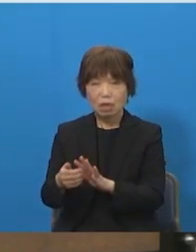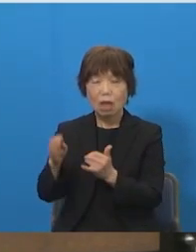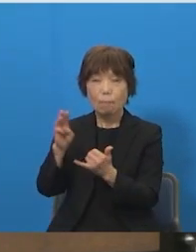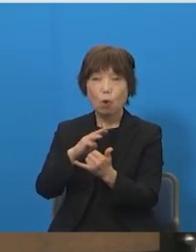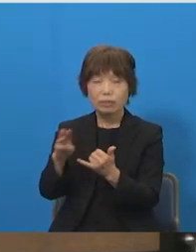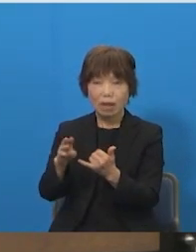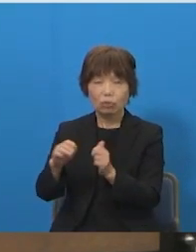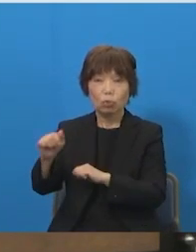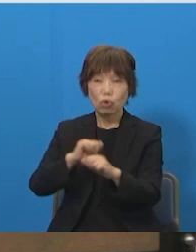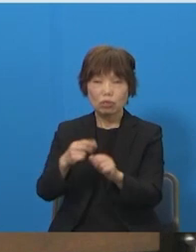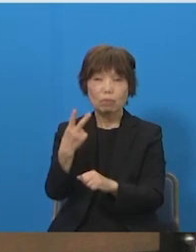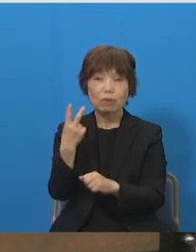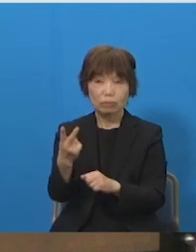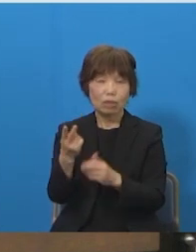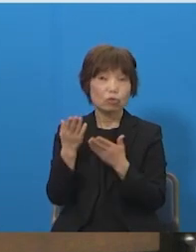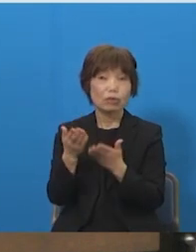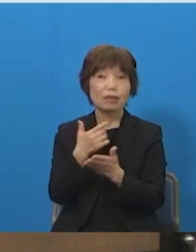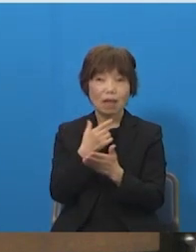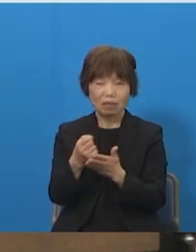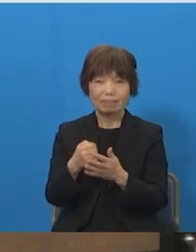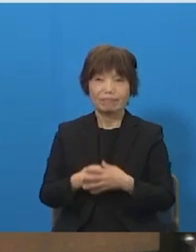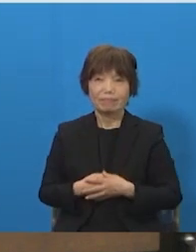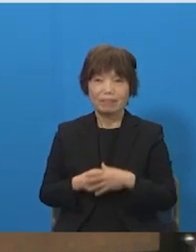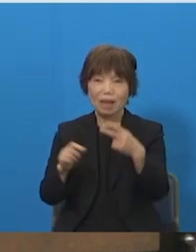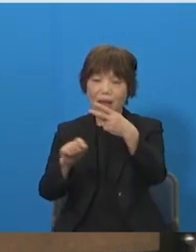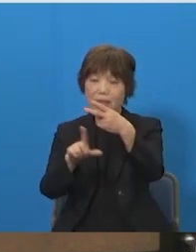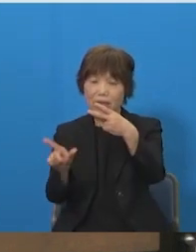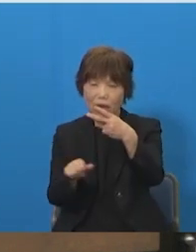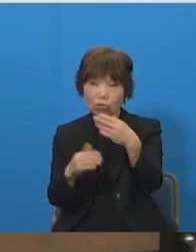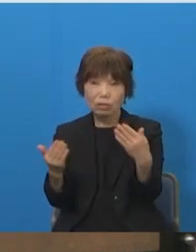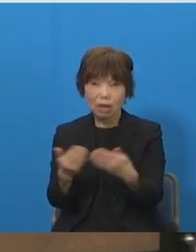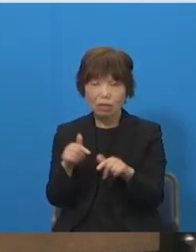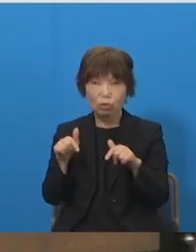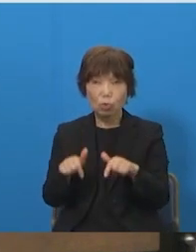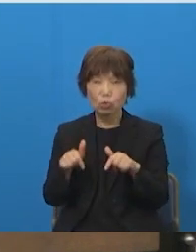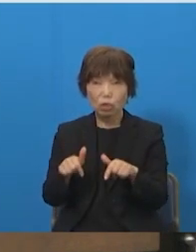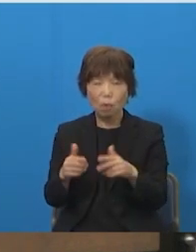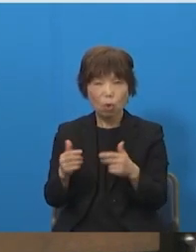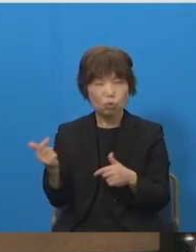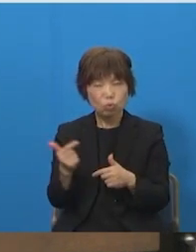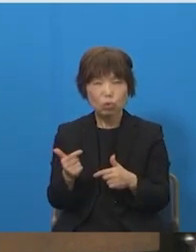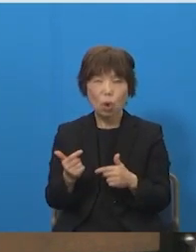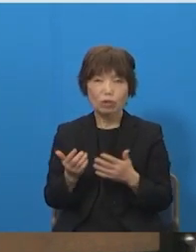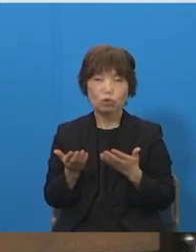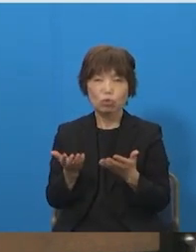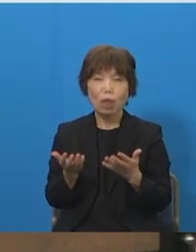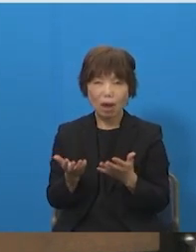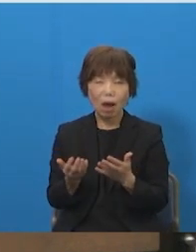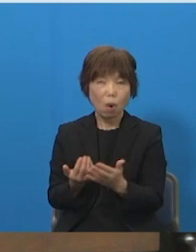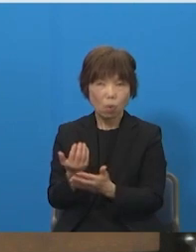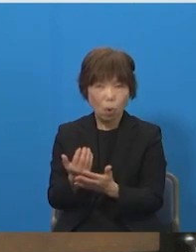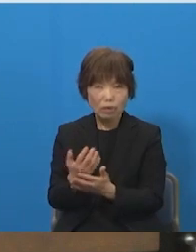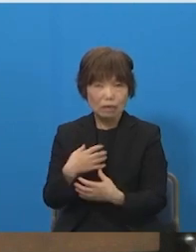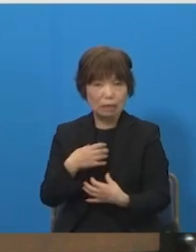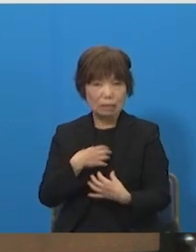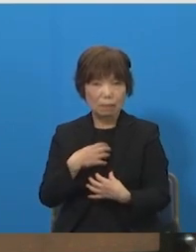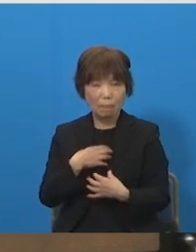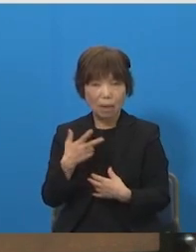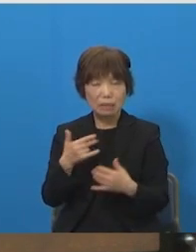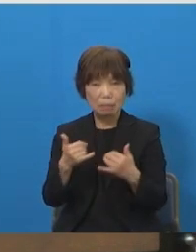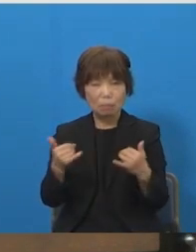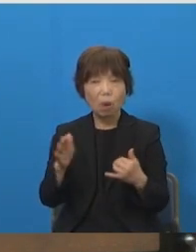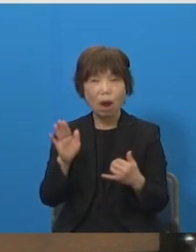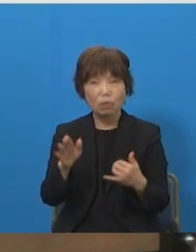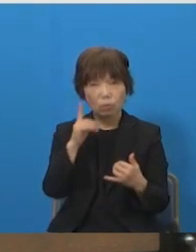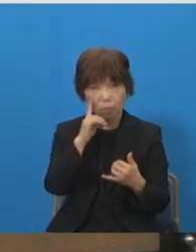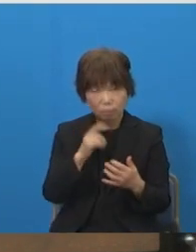みについて2点お伺いします。2月に入り、京都でも強い揺れが発生しており、心配されている市民もいらっしゃ